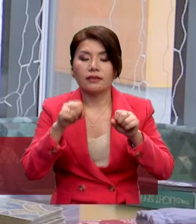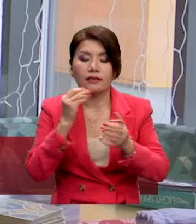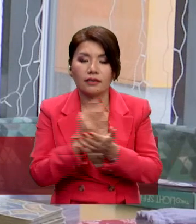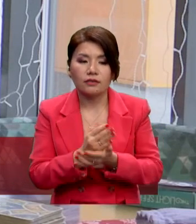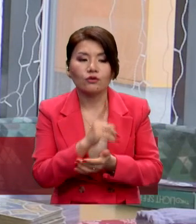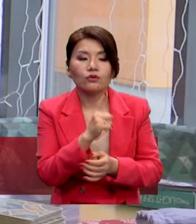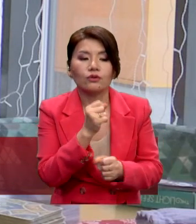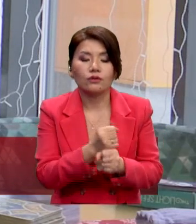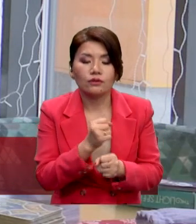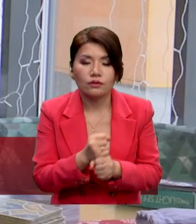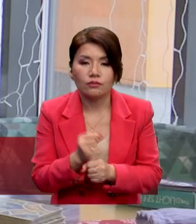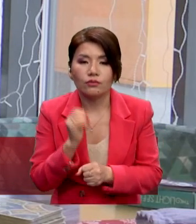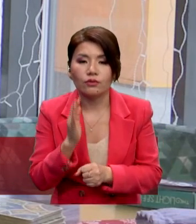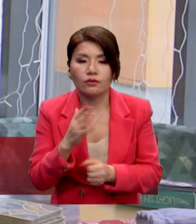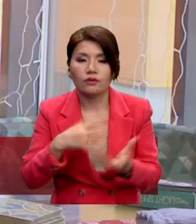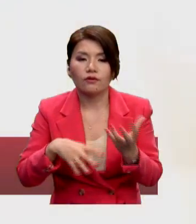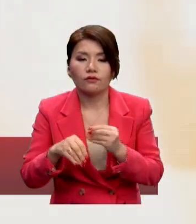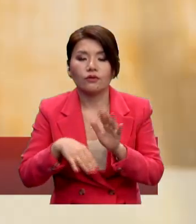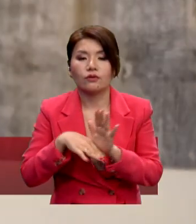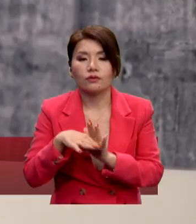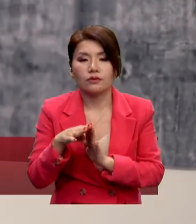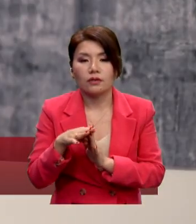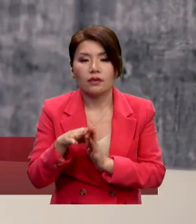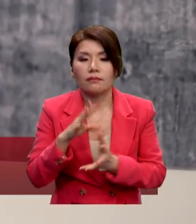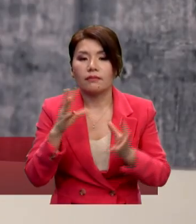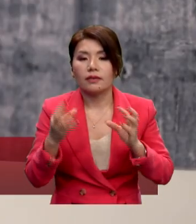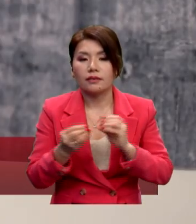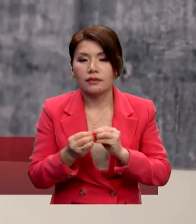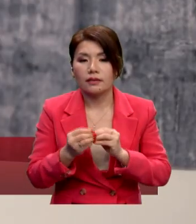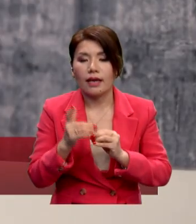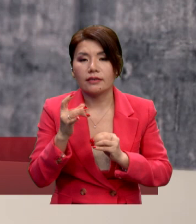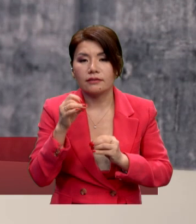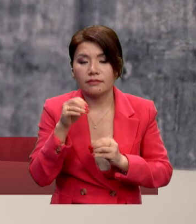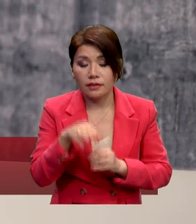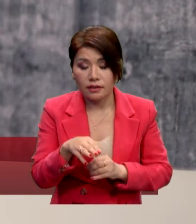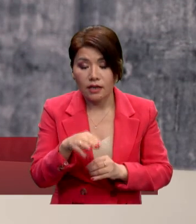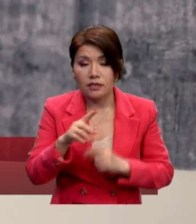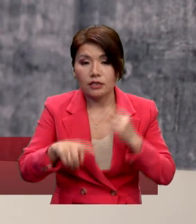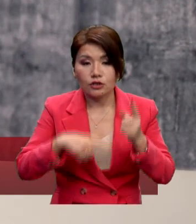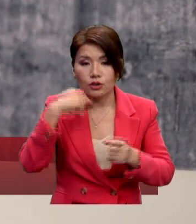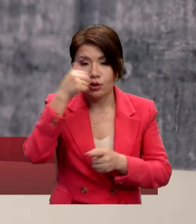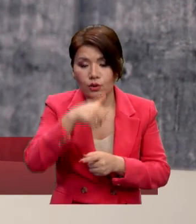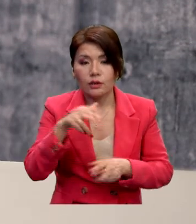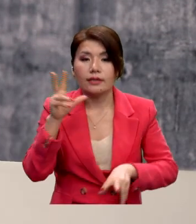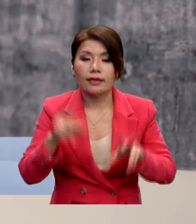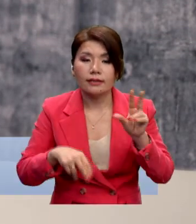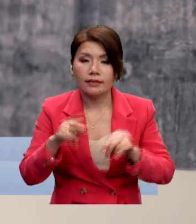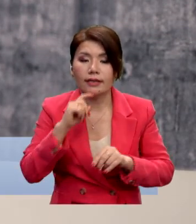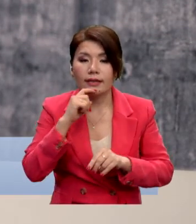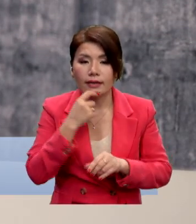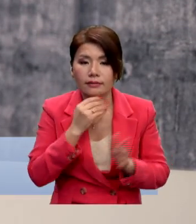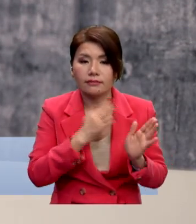будет заниматься, и это все к лучшему. Судя по словам экспертов, следующий год будет годом надежд. На